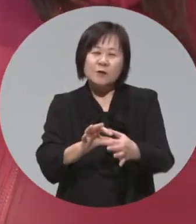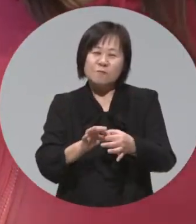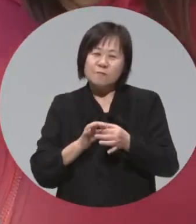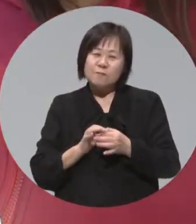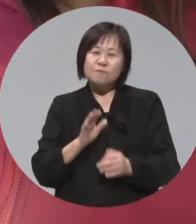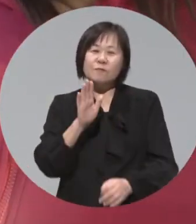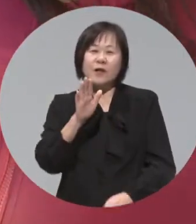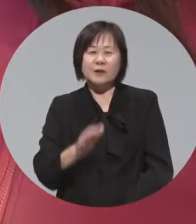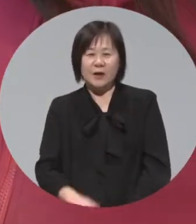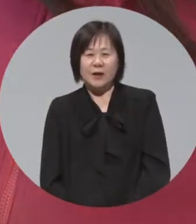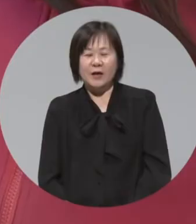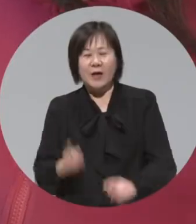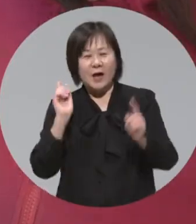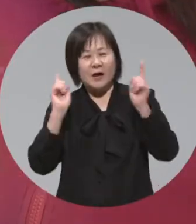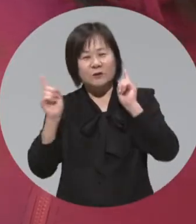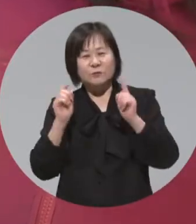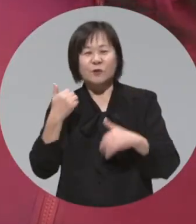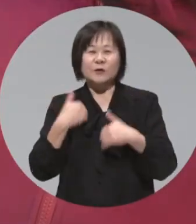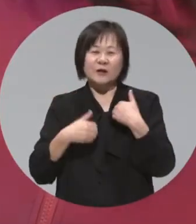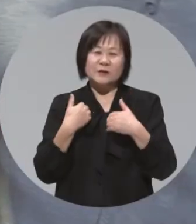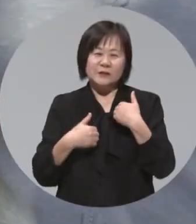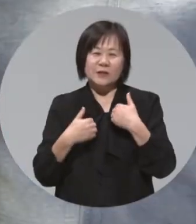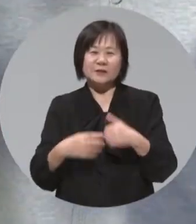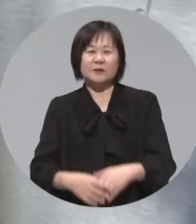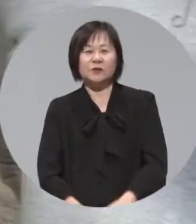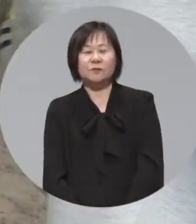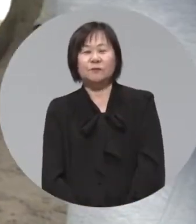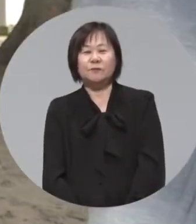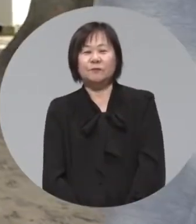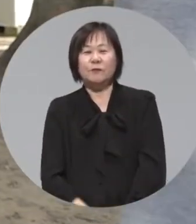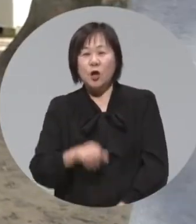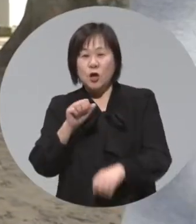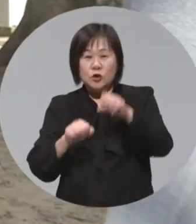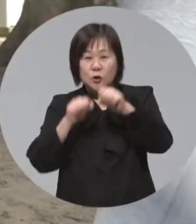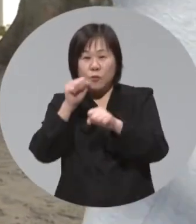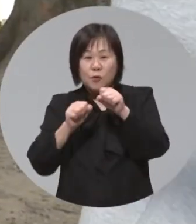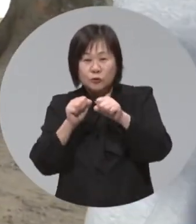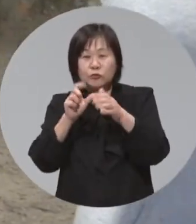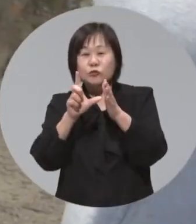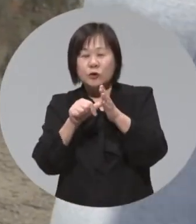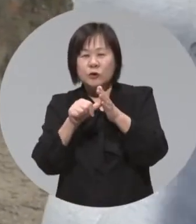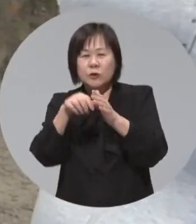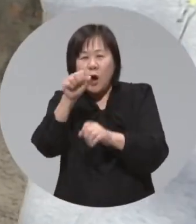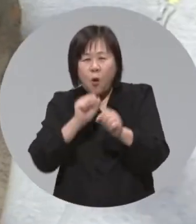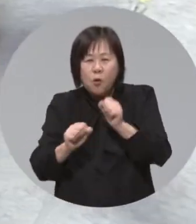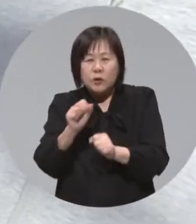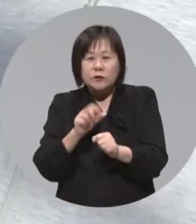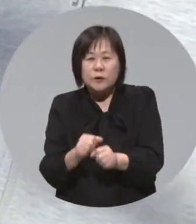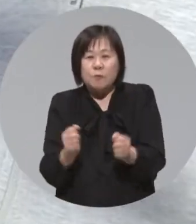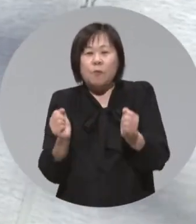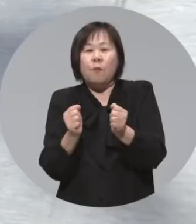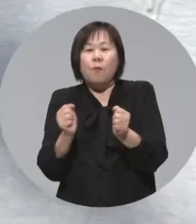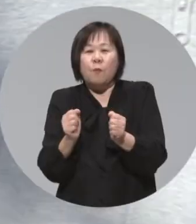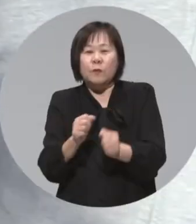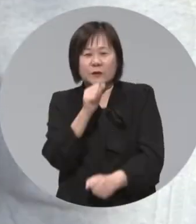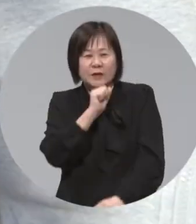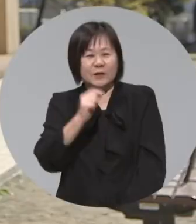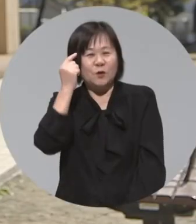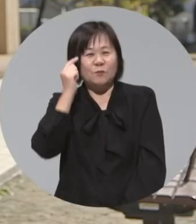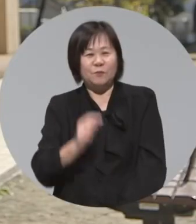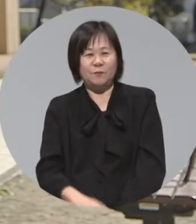でそうしながら遊ぶと楽しいです。 登るときとか降りるときとかにスリルがあっていいと思いました。